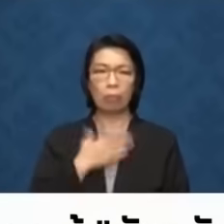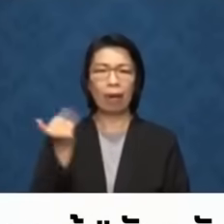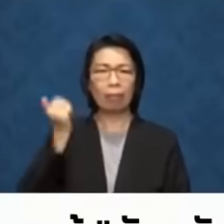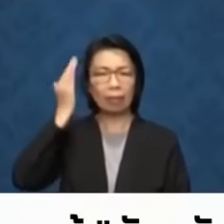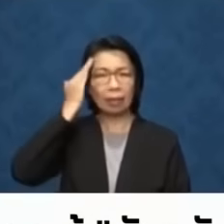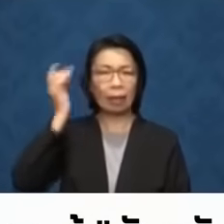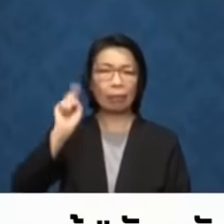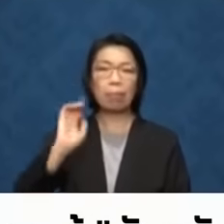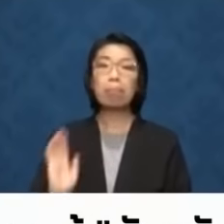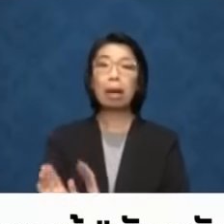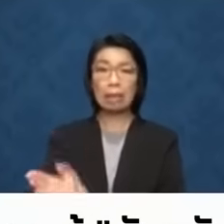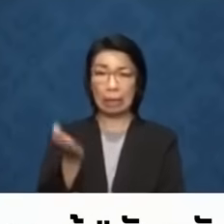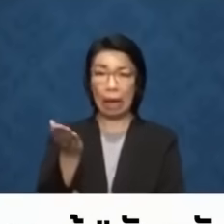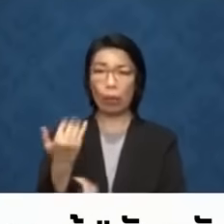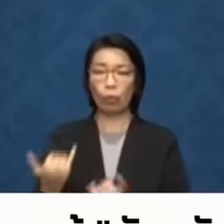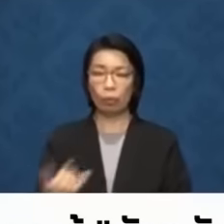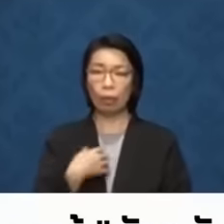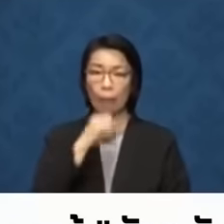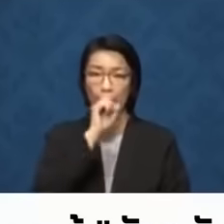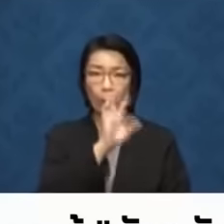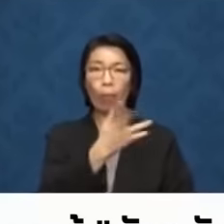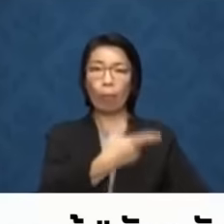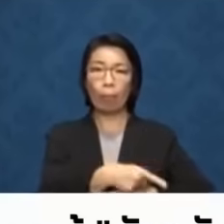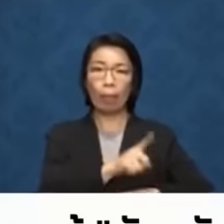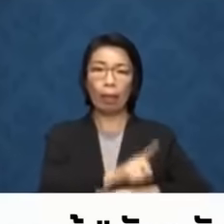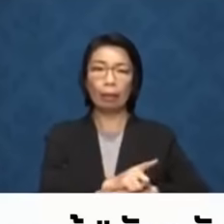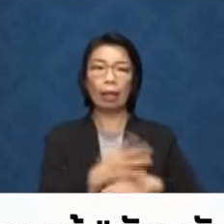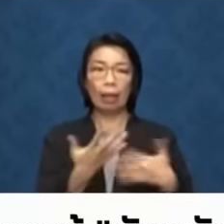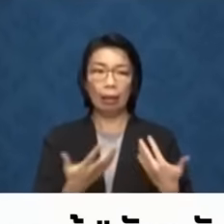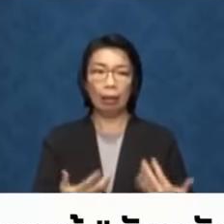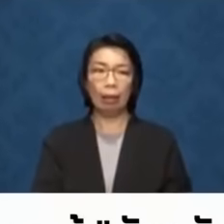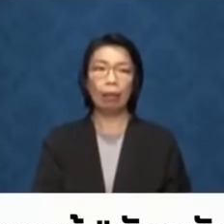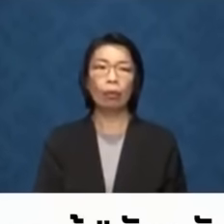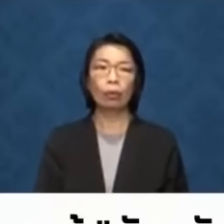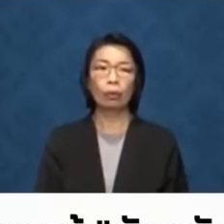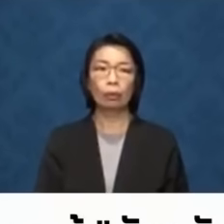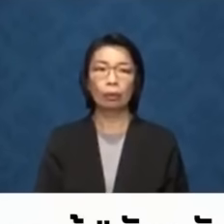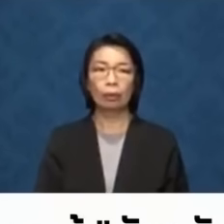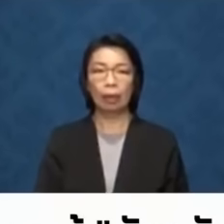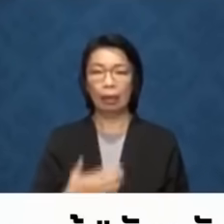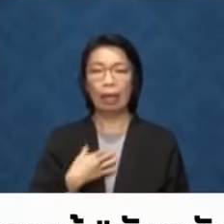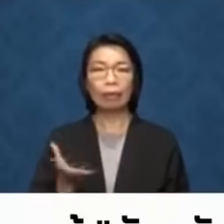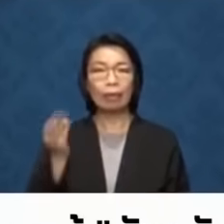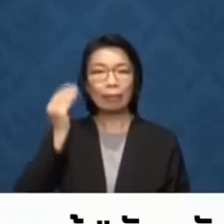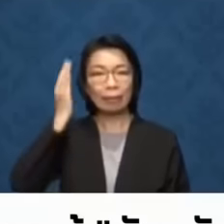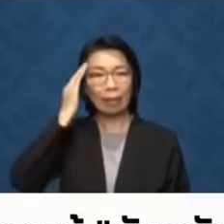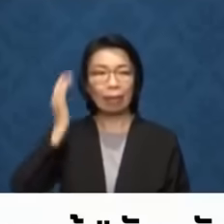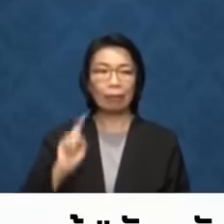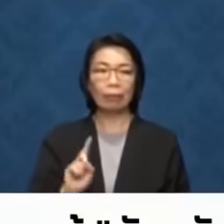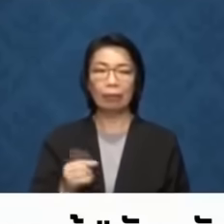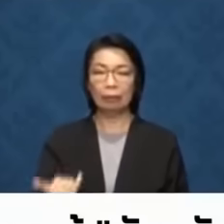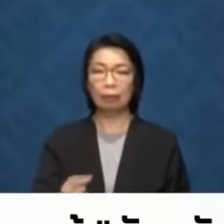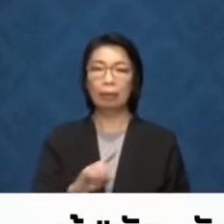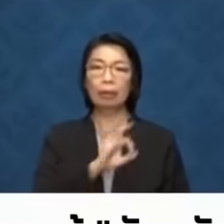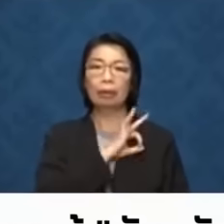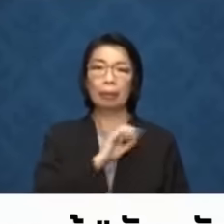ให้รัฐมนตรีว่าการกระทรวงดำพันตรวจทวีสอดส่องตอบแทนฮะ ค ุณชัยธวัฒน์ก็ไม่พอใจเอ้าทำไมนายกตอบคนอื่นได้ไม่ตอบคำถามกระทู้ส